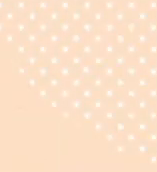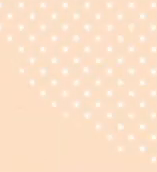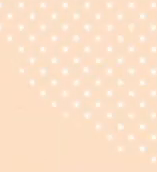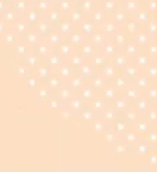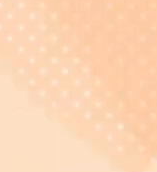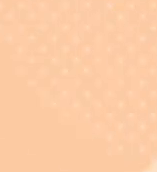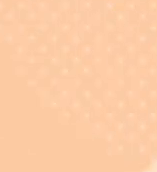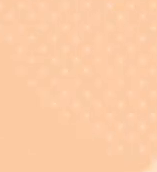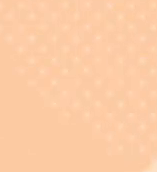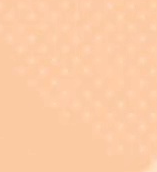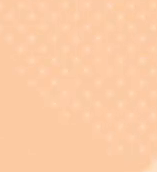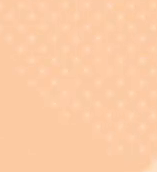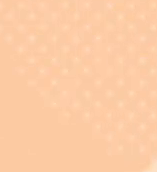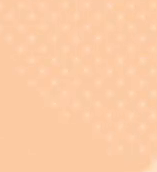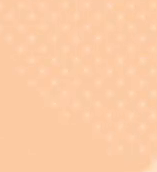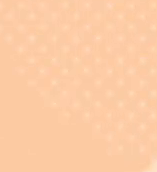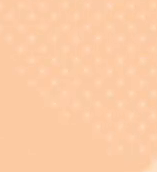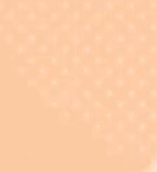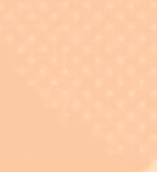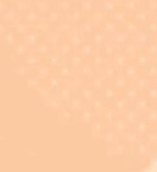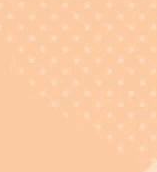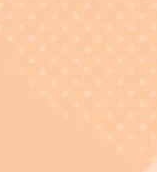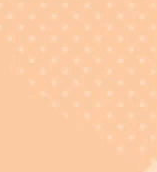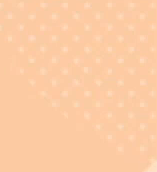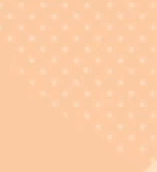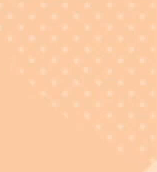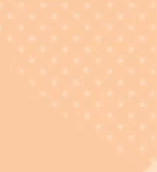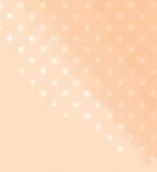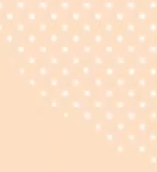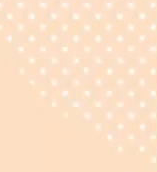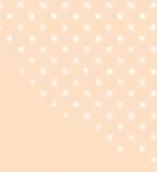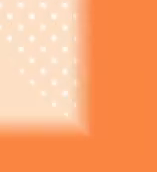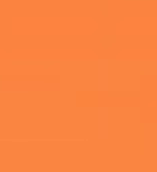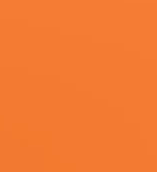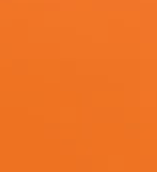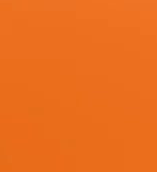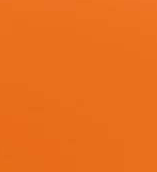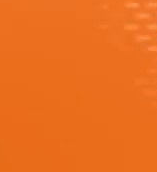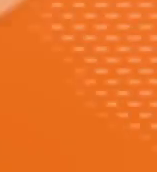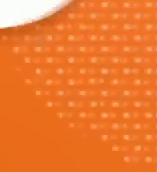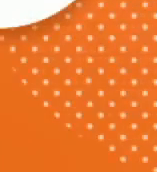첫번째 1매 키워드는 다모 및 곡입니다